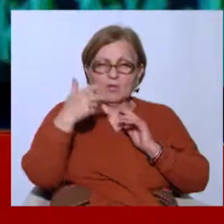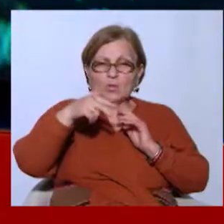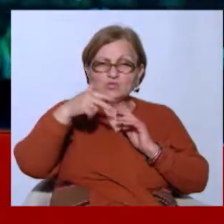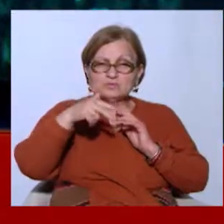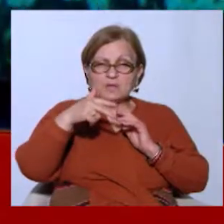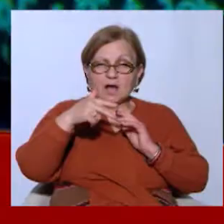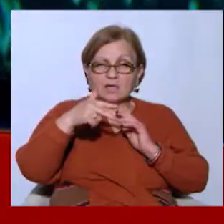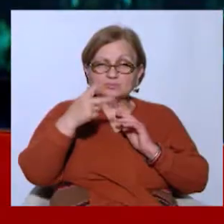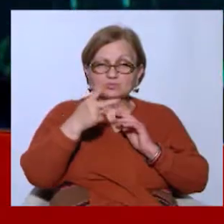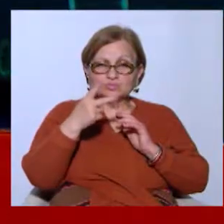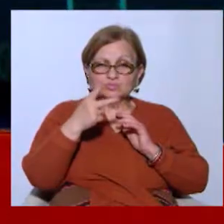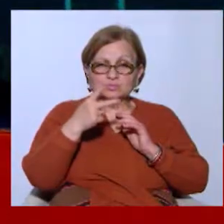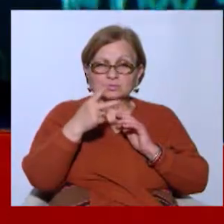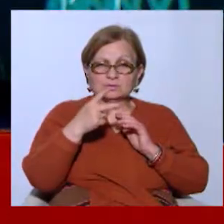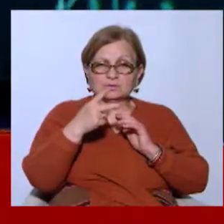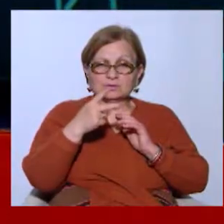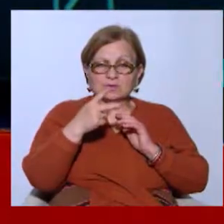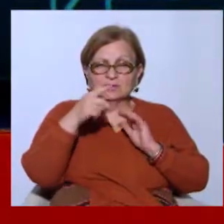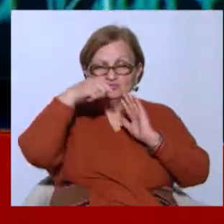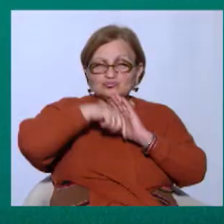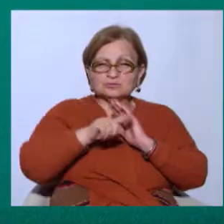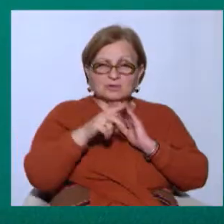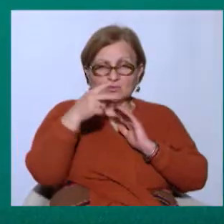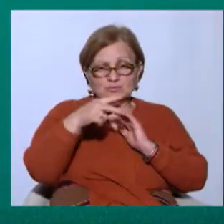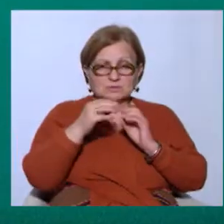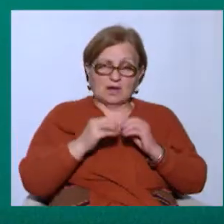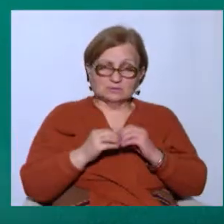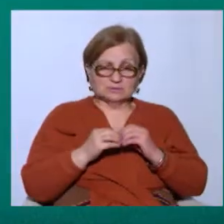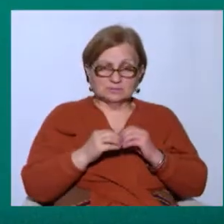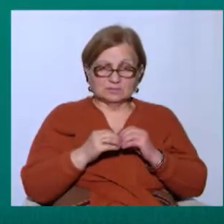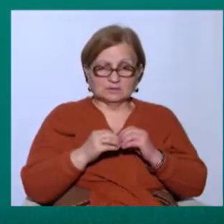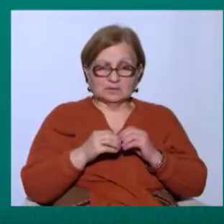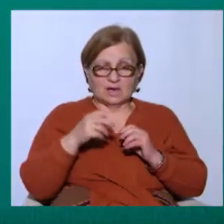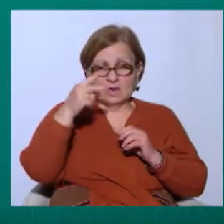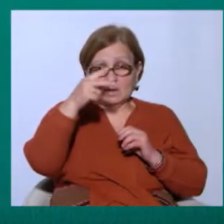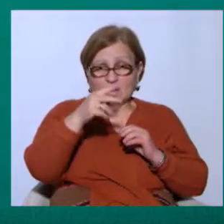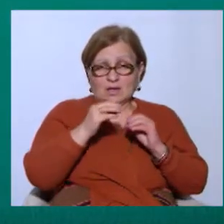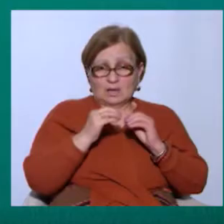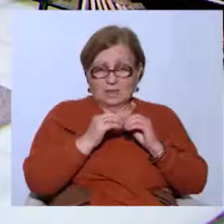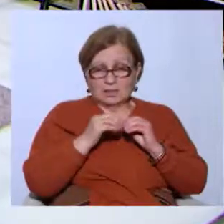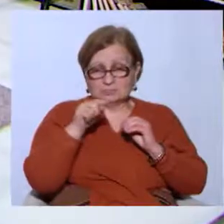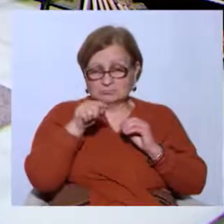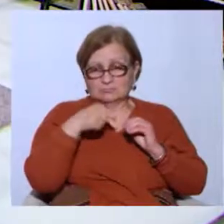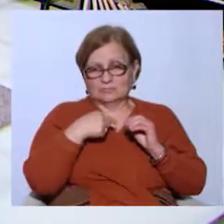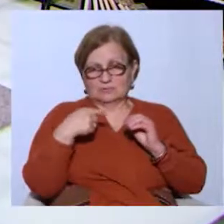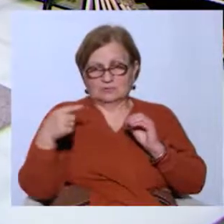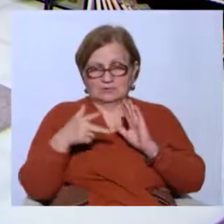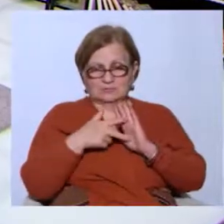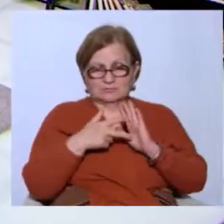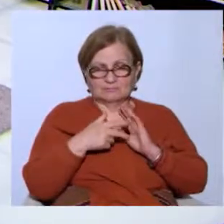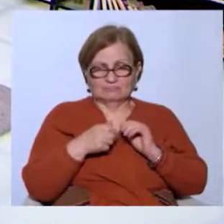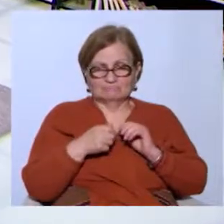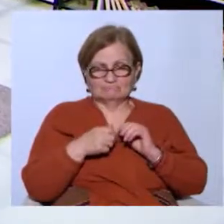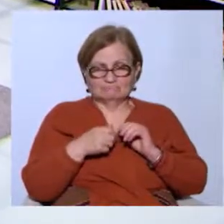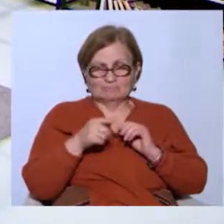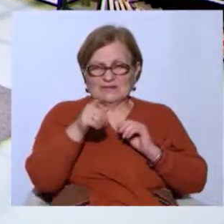10. 20 და 10. აი ამ 30-ს უნდა დავაკლო 8. მაშინ მე ავდგები